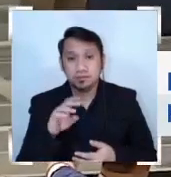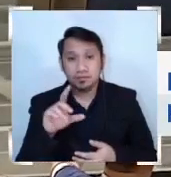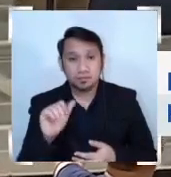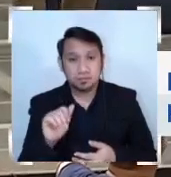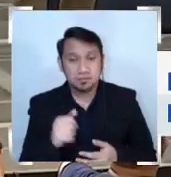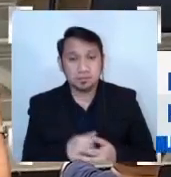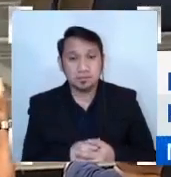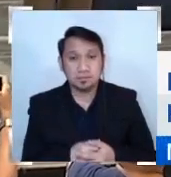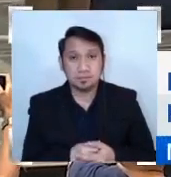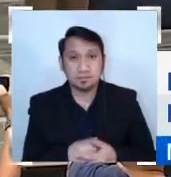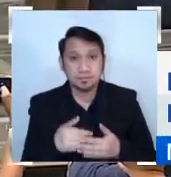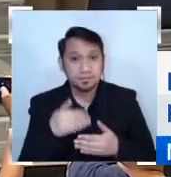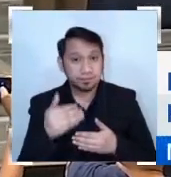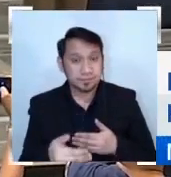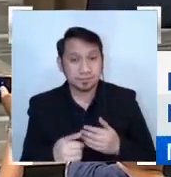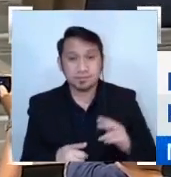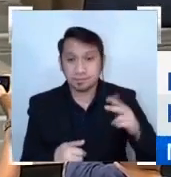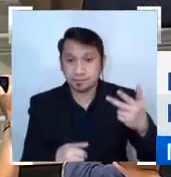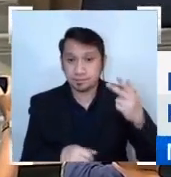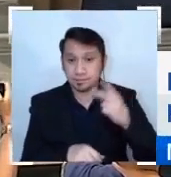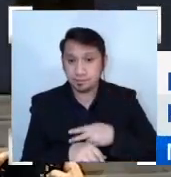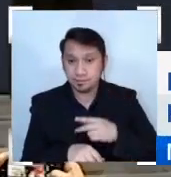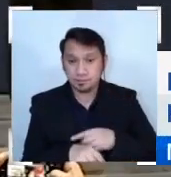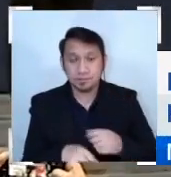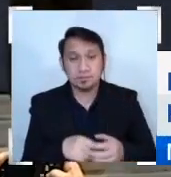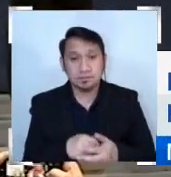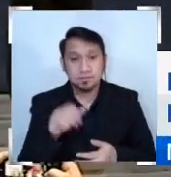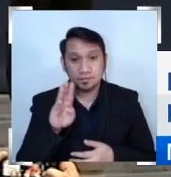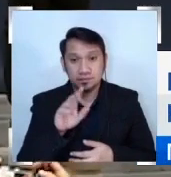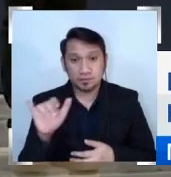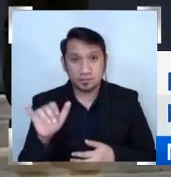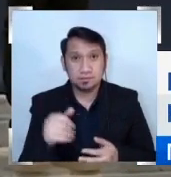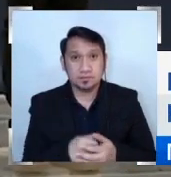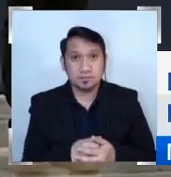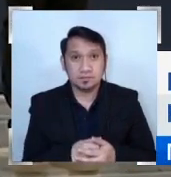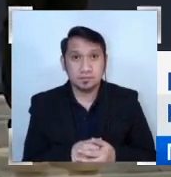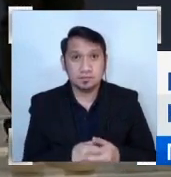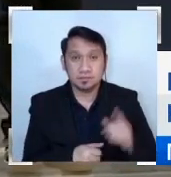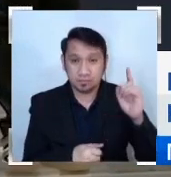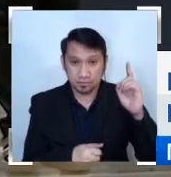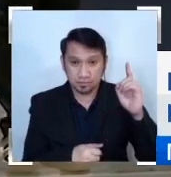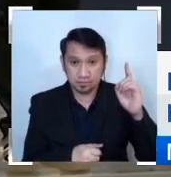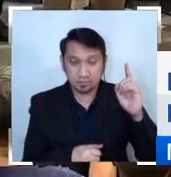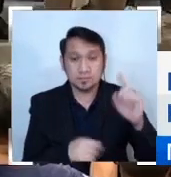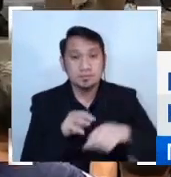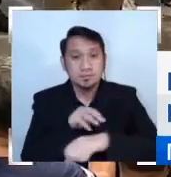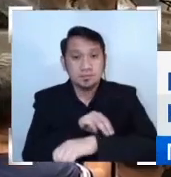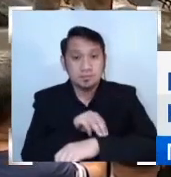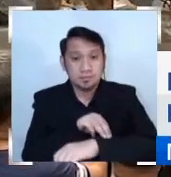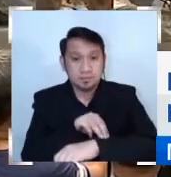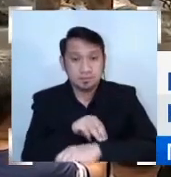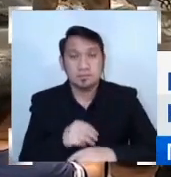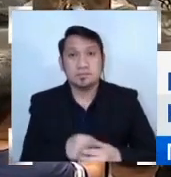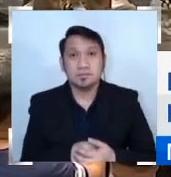Nanalo naman sa ikatlong pagkakataon sina Makati Mayor Abby Binay, asawang si 2nd District Representative Luis Campos at